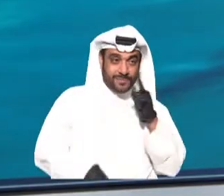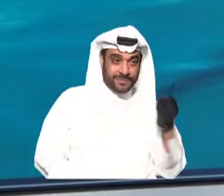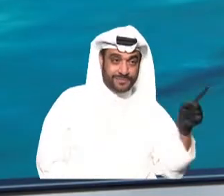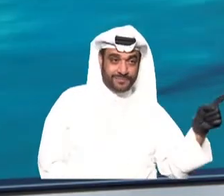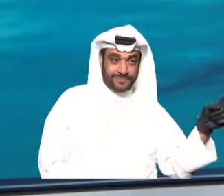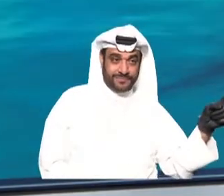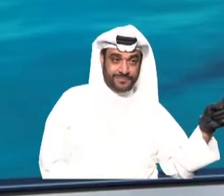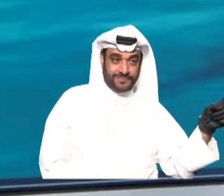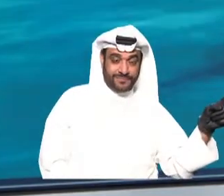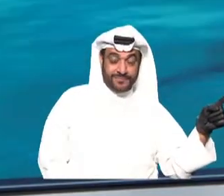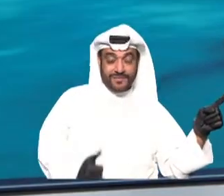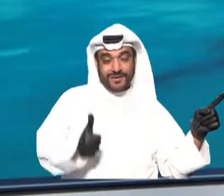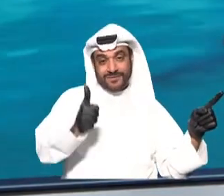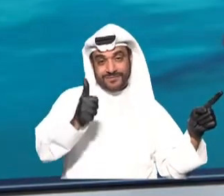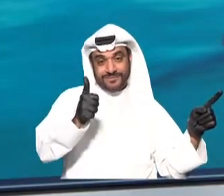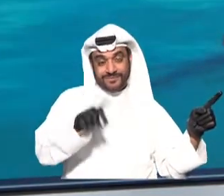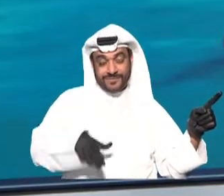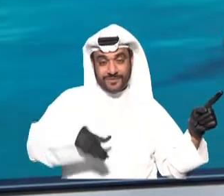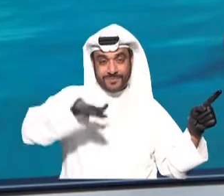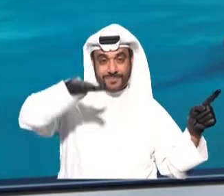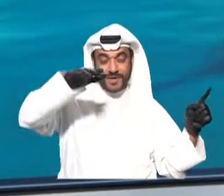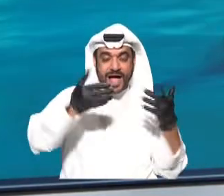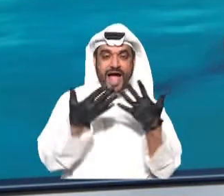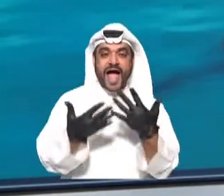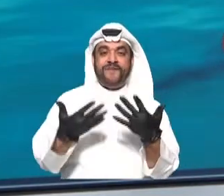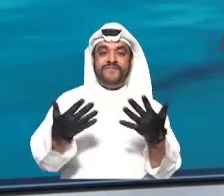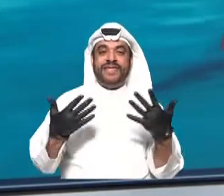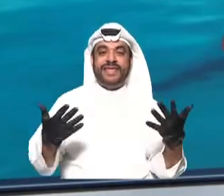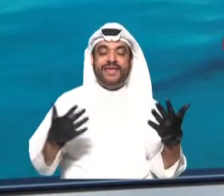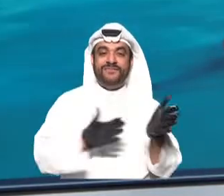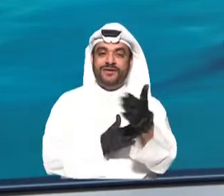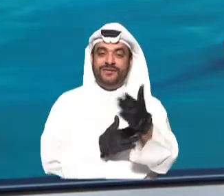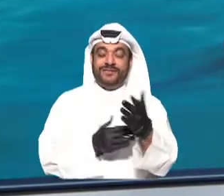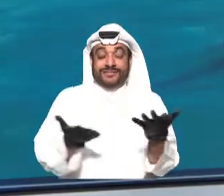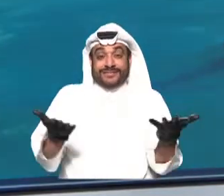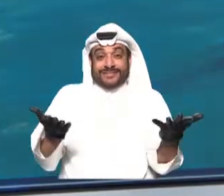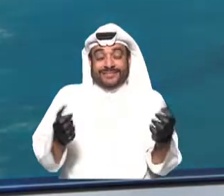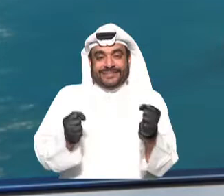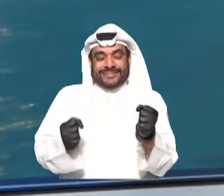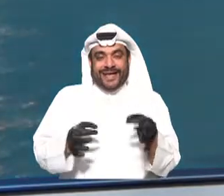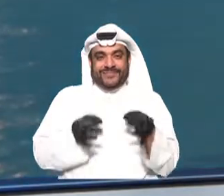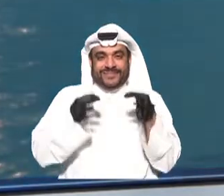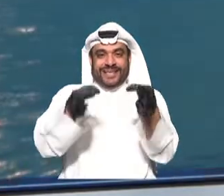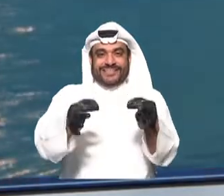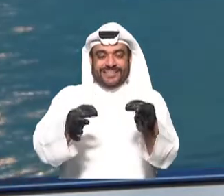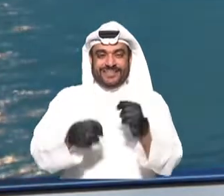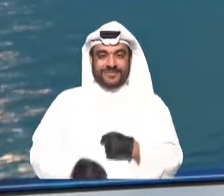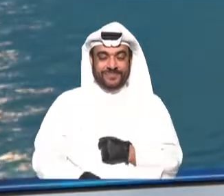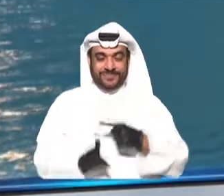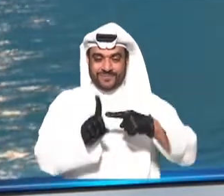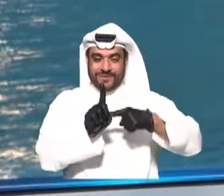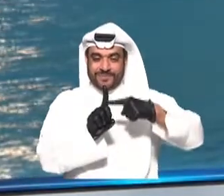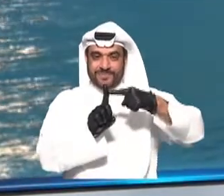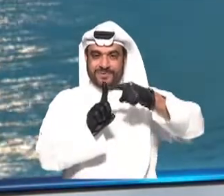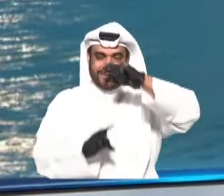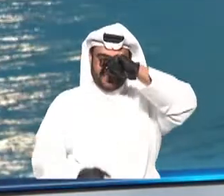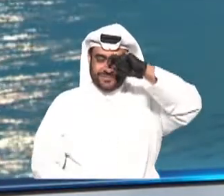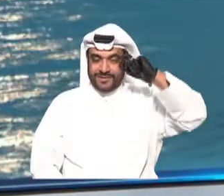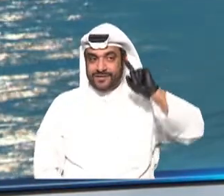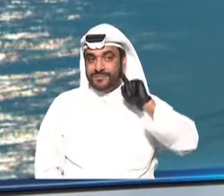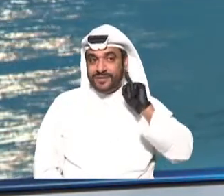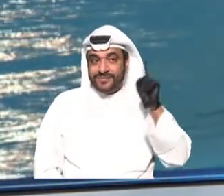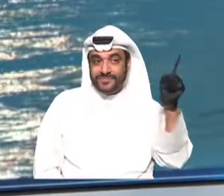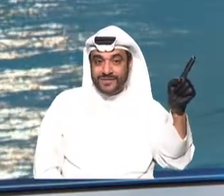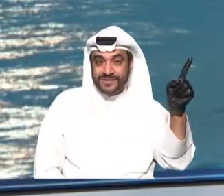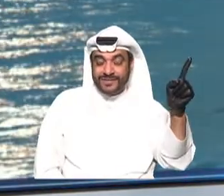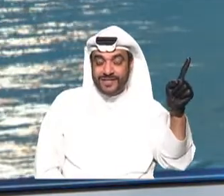24 ساعة القادمة خفيف إلى معتدل الموج، وارتفاع الموج من 1 إلى 4 أقدام. مواقيت بإذن الله على حسب التوقيت المحلي، مدينة الكويت